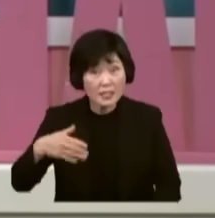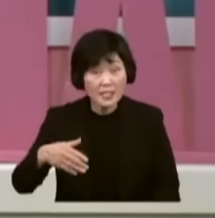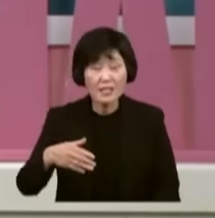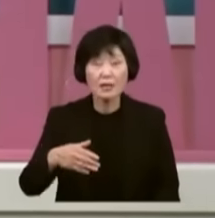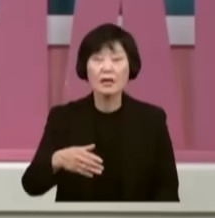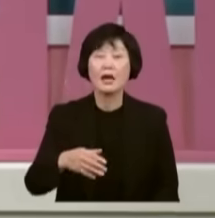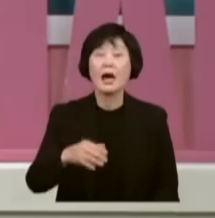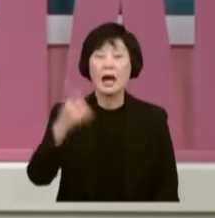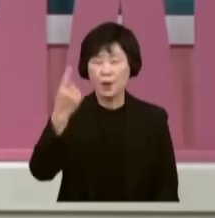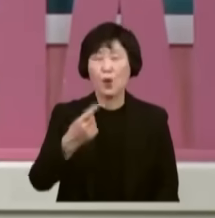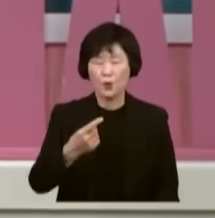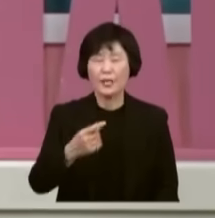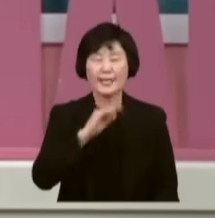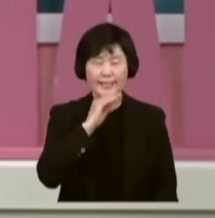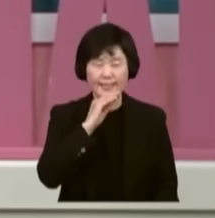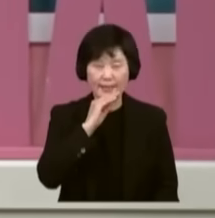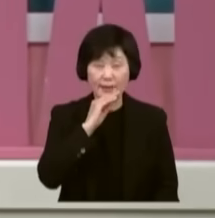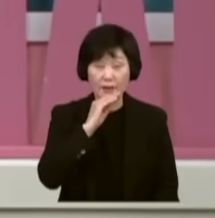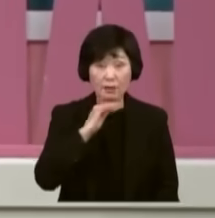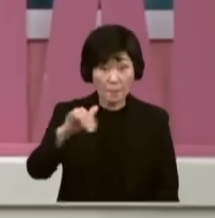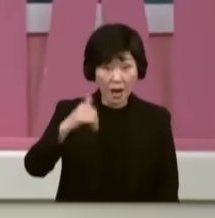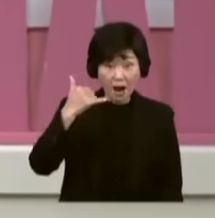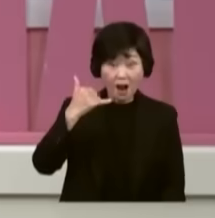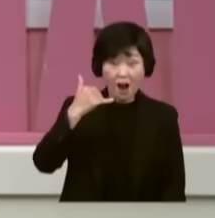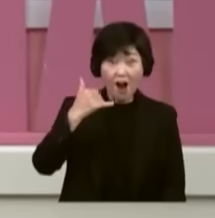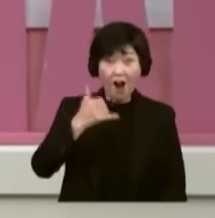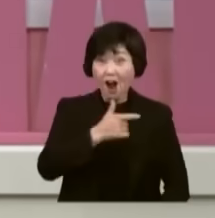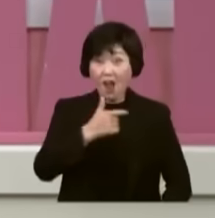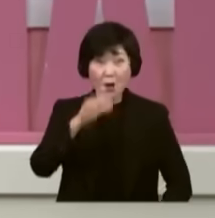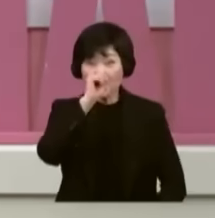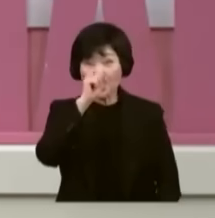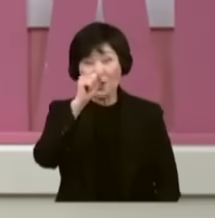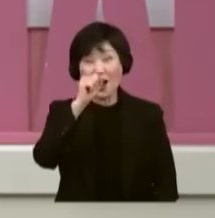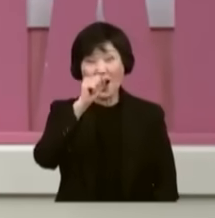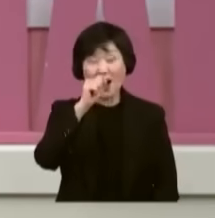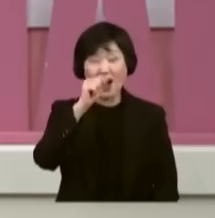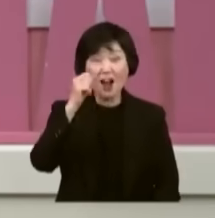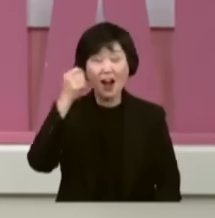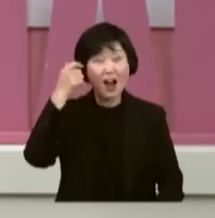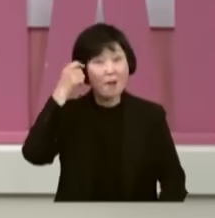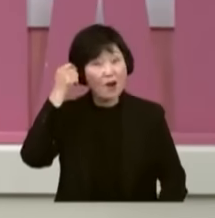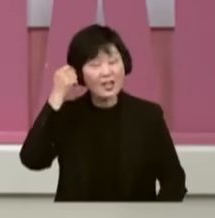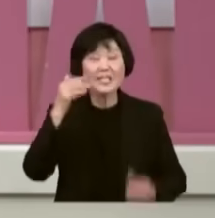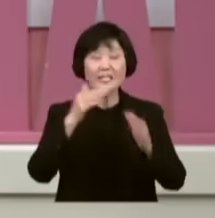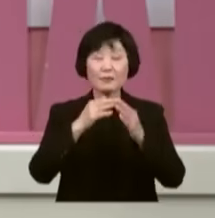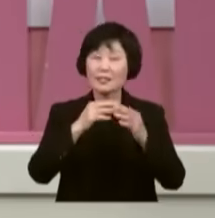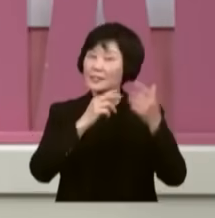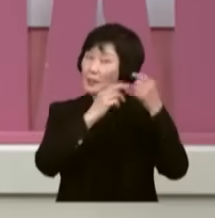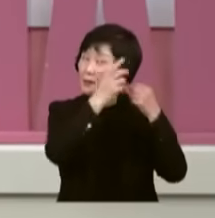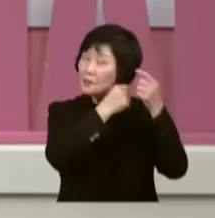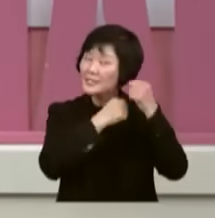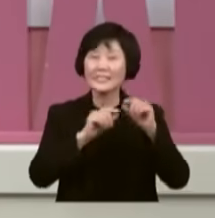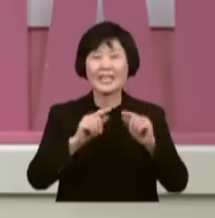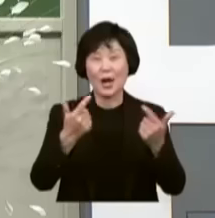오겠지. 근데 이게 딱 오니까 들떠가지고 뭐 미장원 가서 하고 집에서 머리 안 하고 미장원 가서 돈 들여갖고